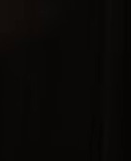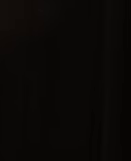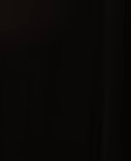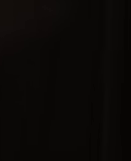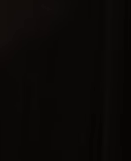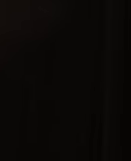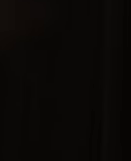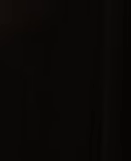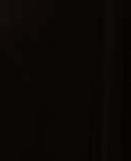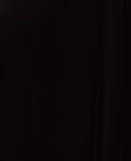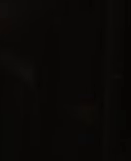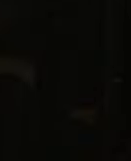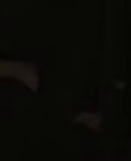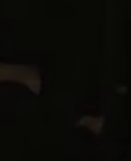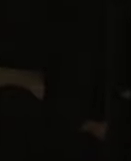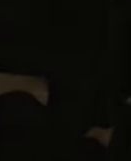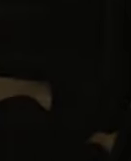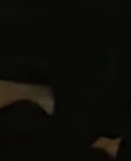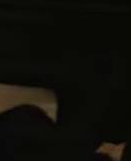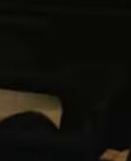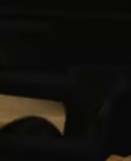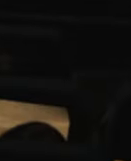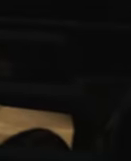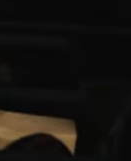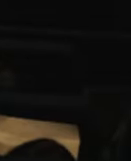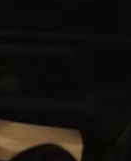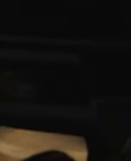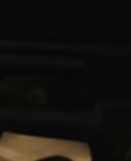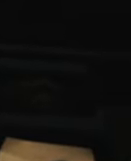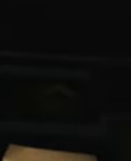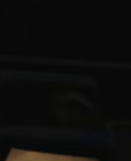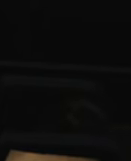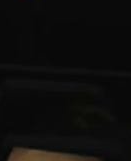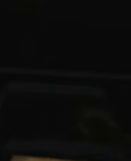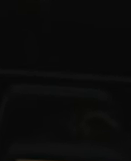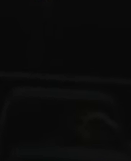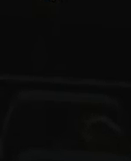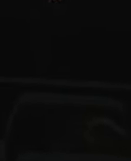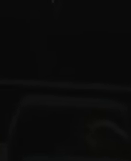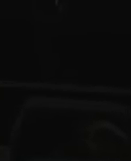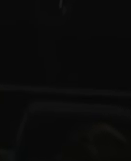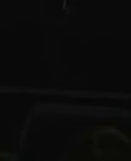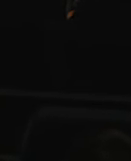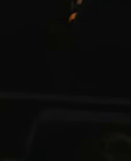てはいせた